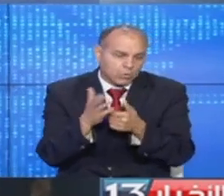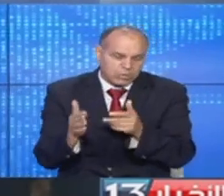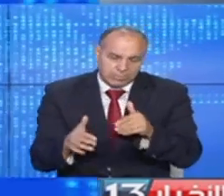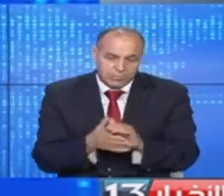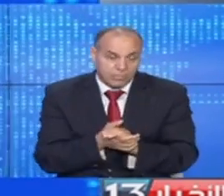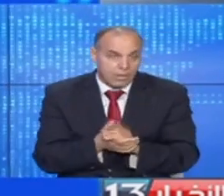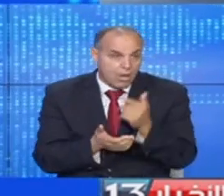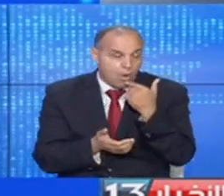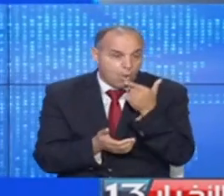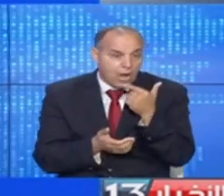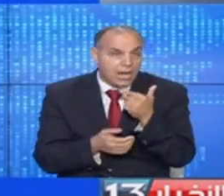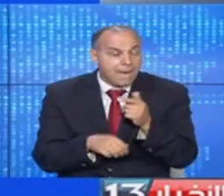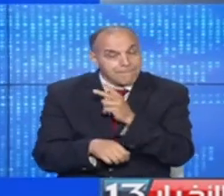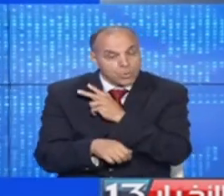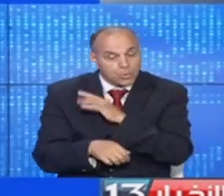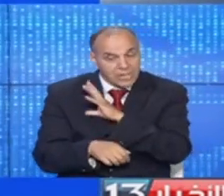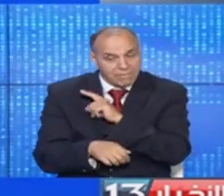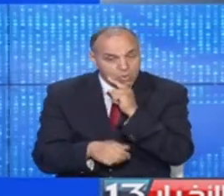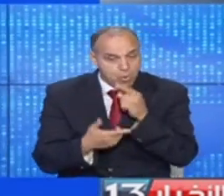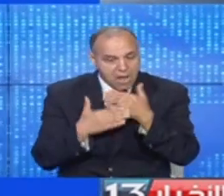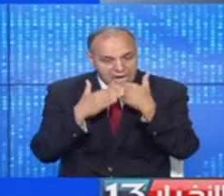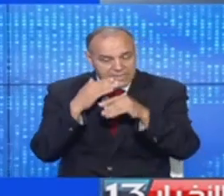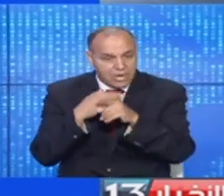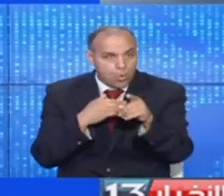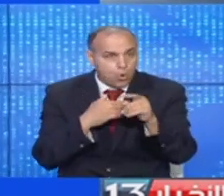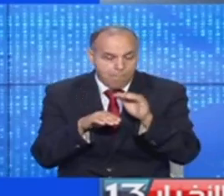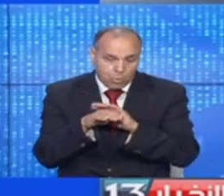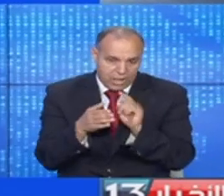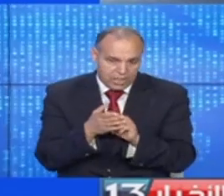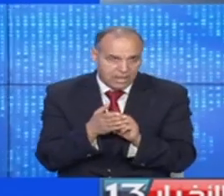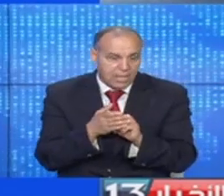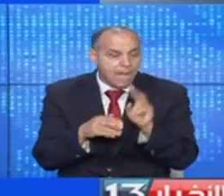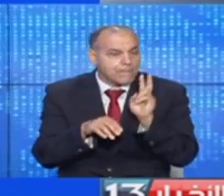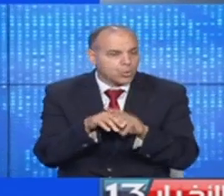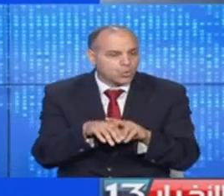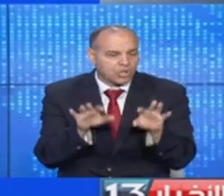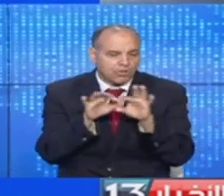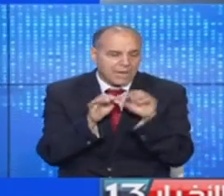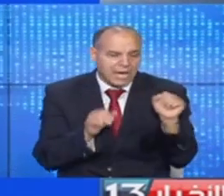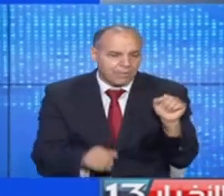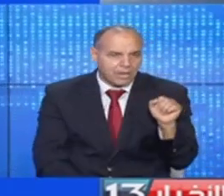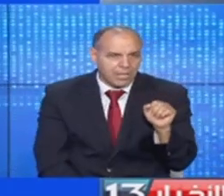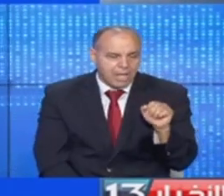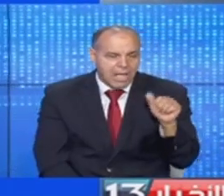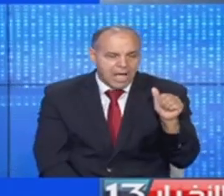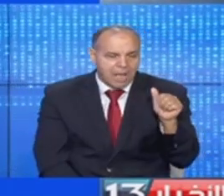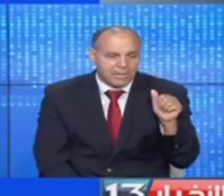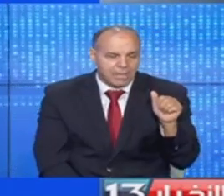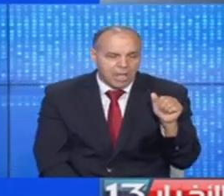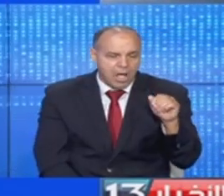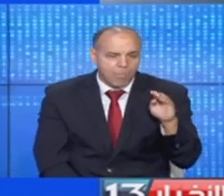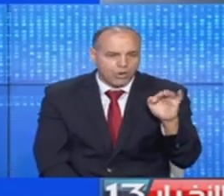واضاف المالكي انه ارسل اليوم رساله بهذا الخصوص الى الامين العام للجامعه العربيه احمد ابو